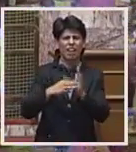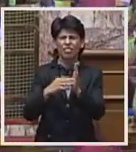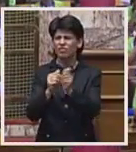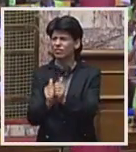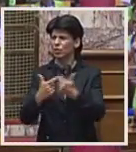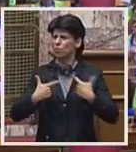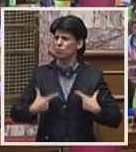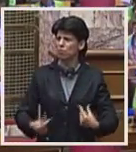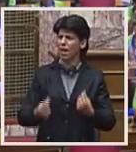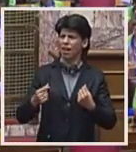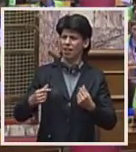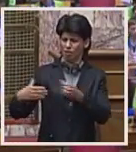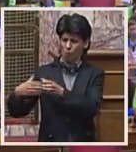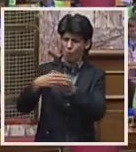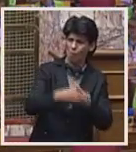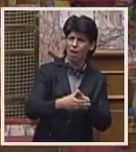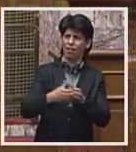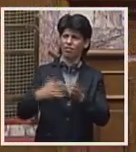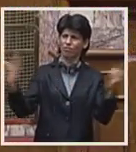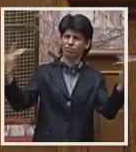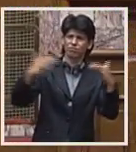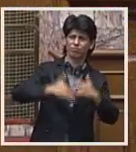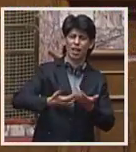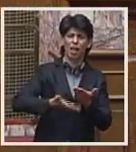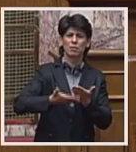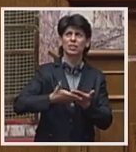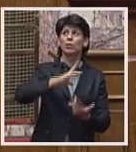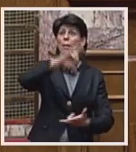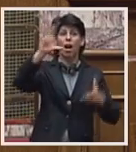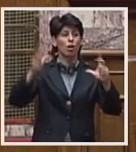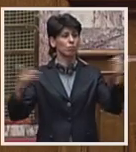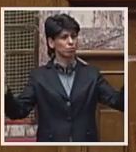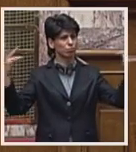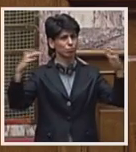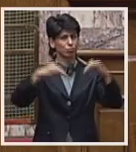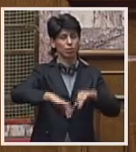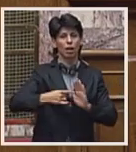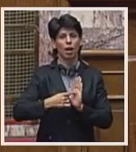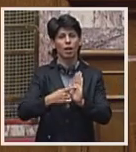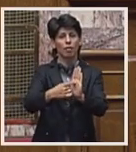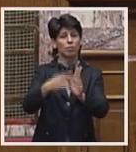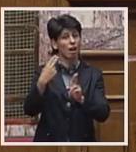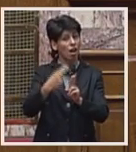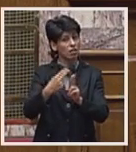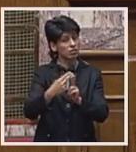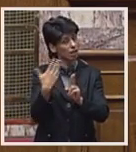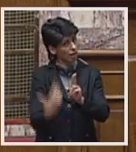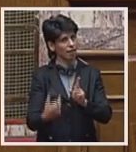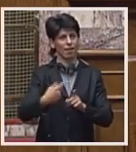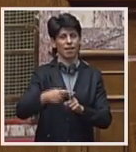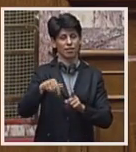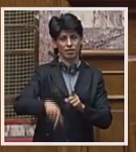μέλη αθλητικών αποστολών, επισκέπτες από όλο τον κόσμο. Αναδεικνύουμε τις αξίες της Ελλάδας, μια